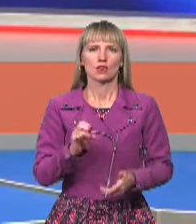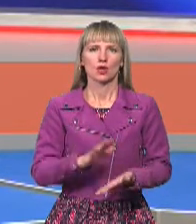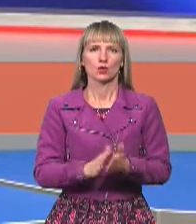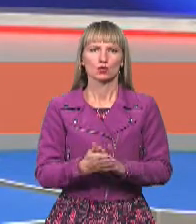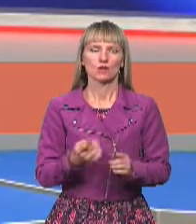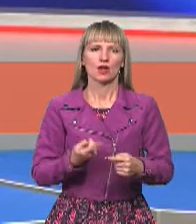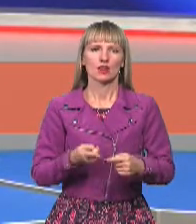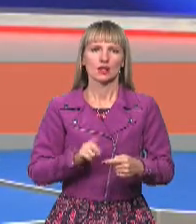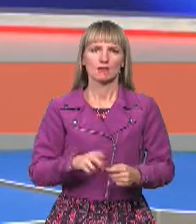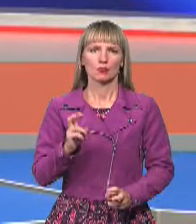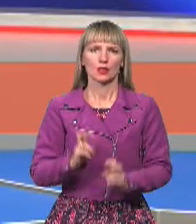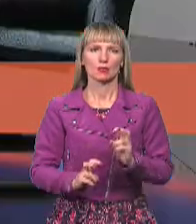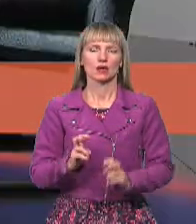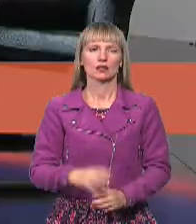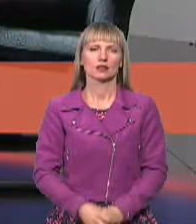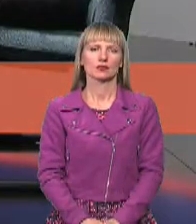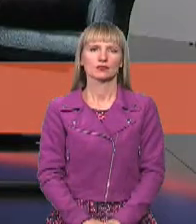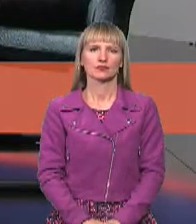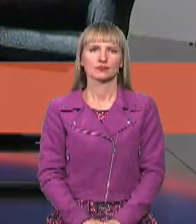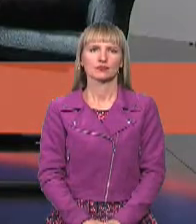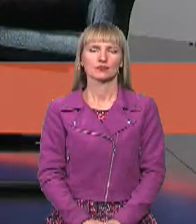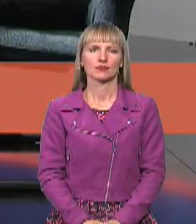условия этого предприятия.